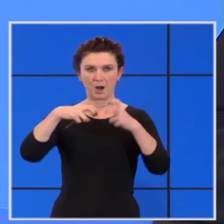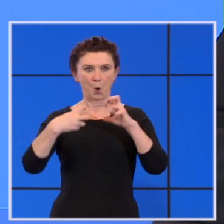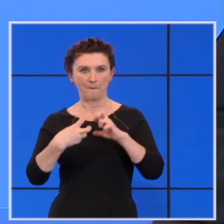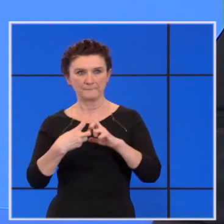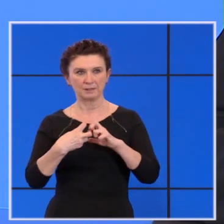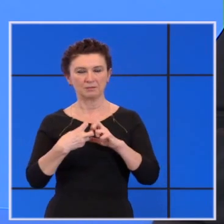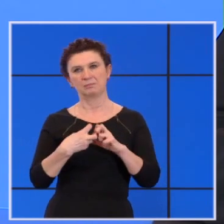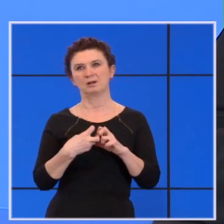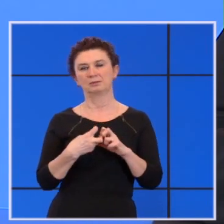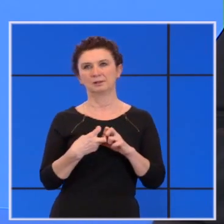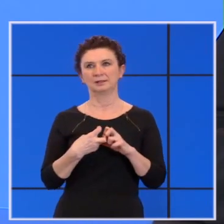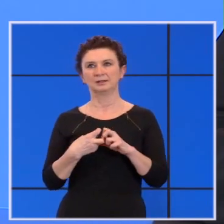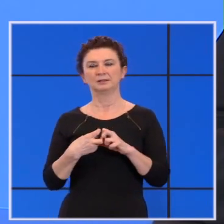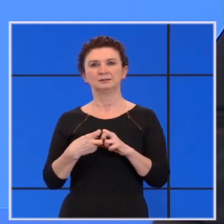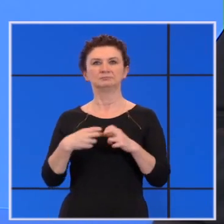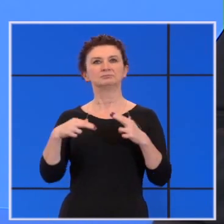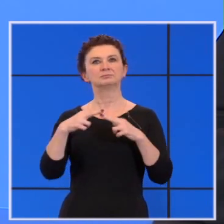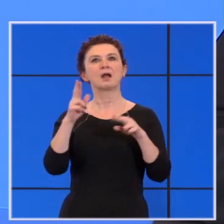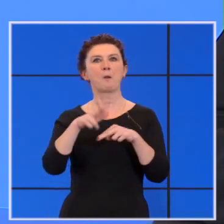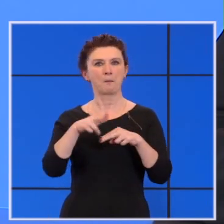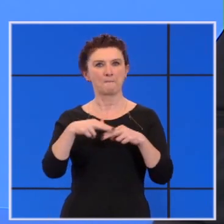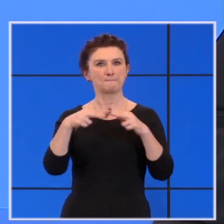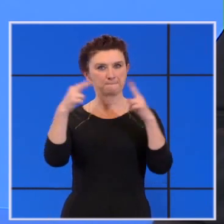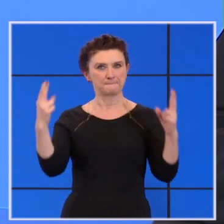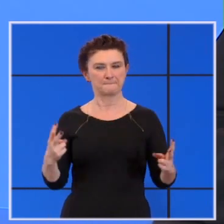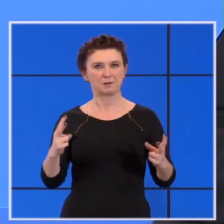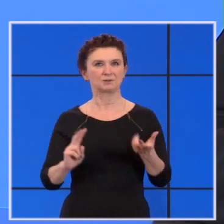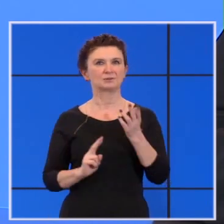komunikacyjnymi, wynikającymi oczywiście z pożaru mostu Łazienkowskiego.